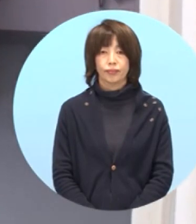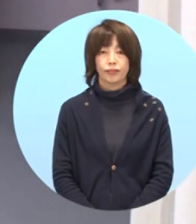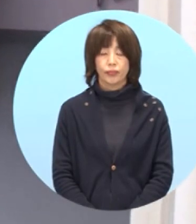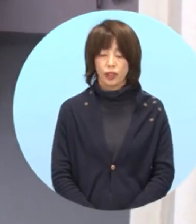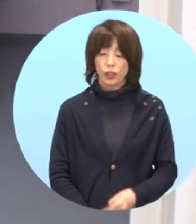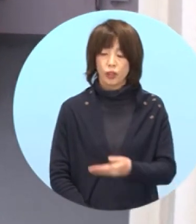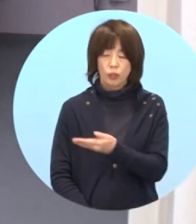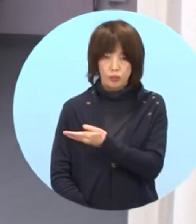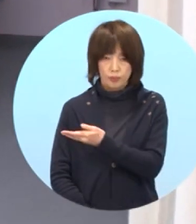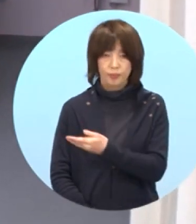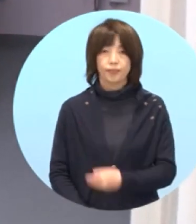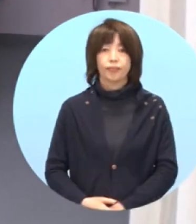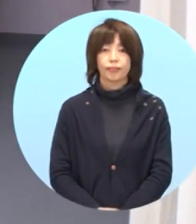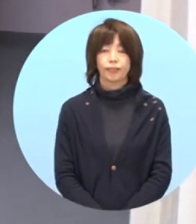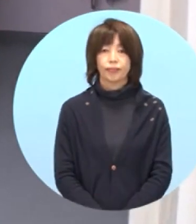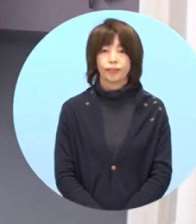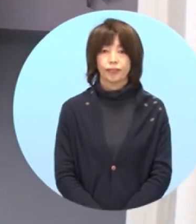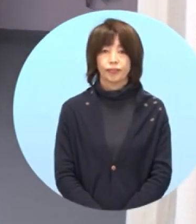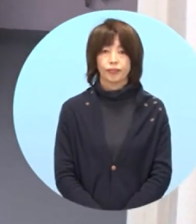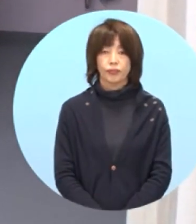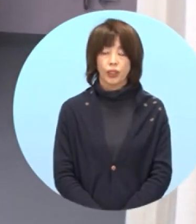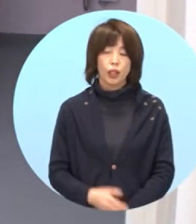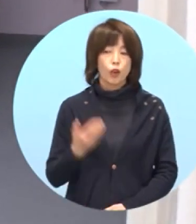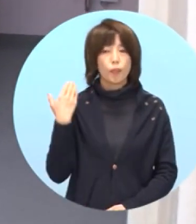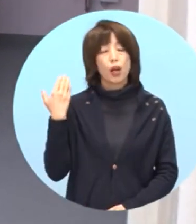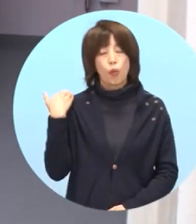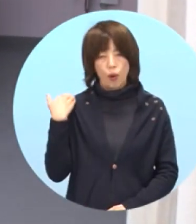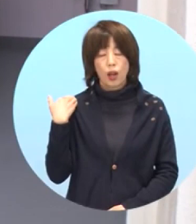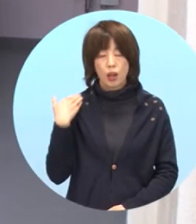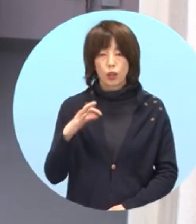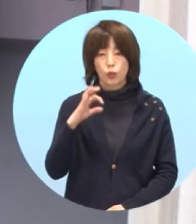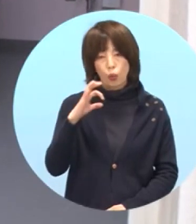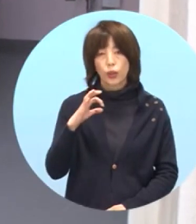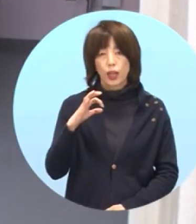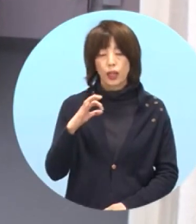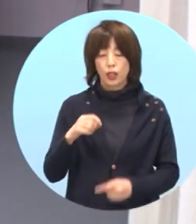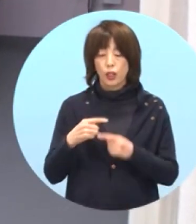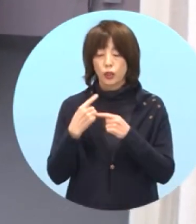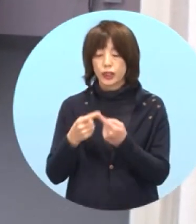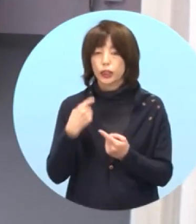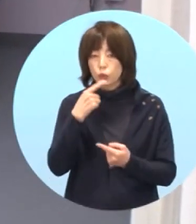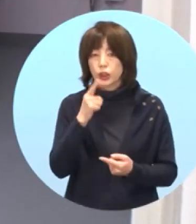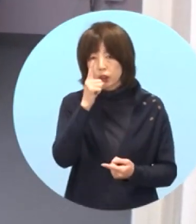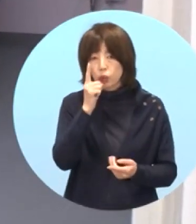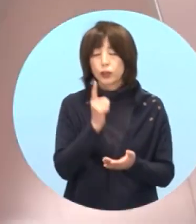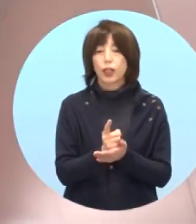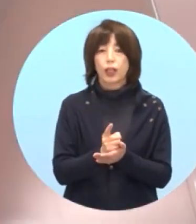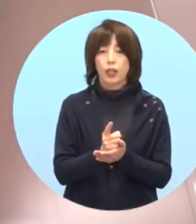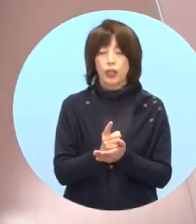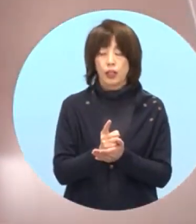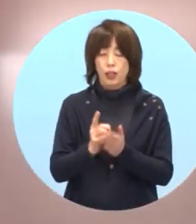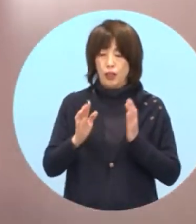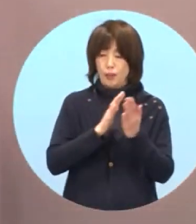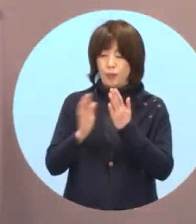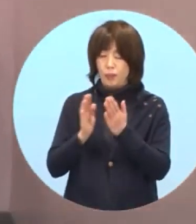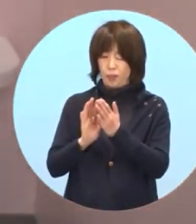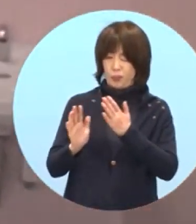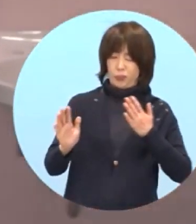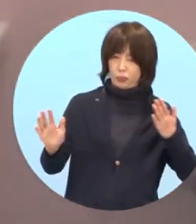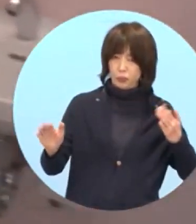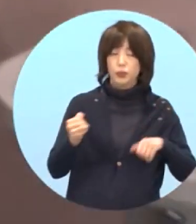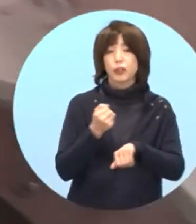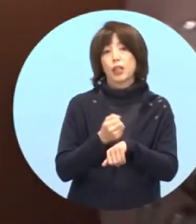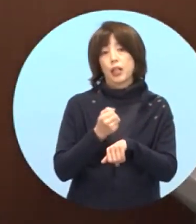こちらです。これまでは女子トイレの入り口は1箇所のみとなっており、大変混雑いたしました